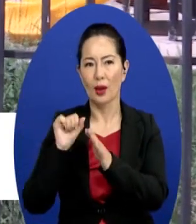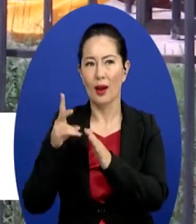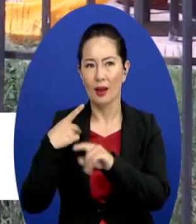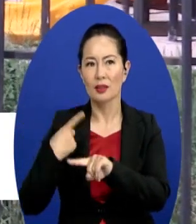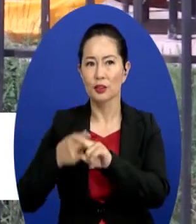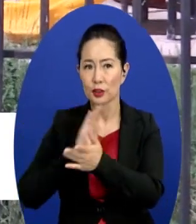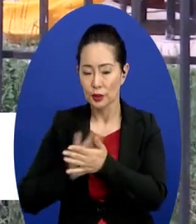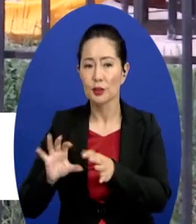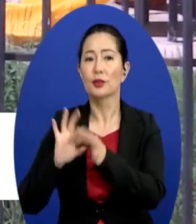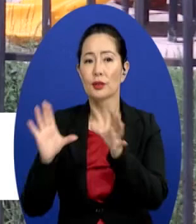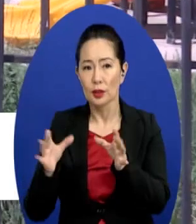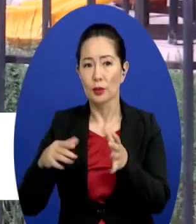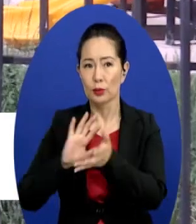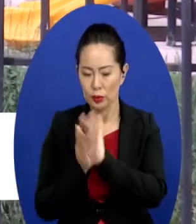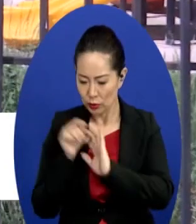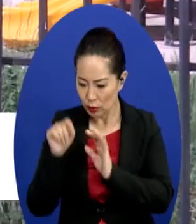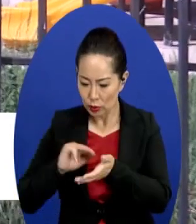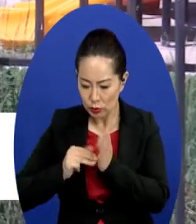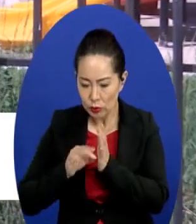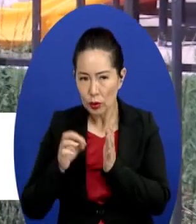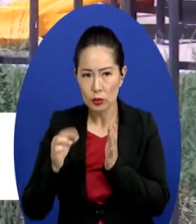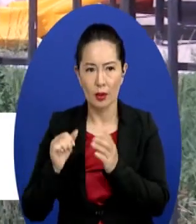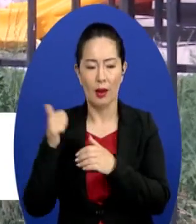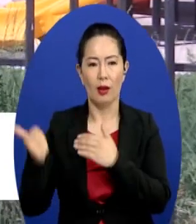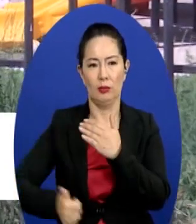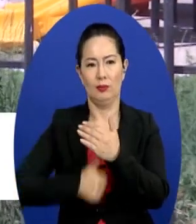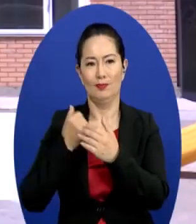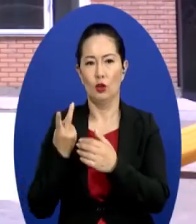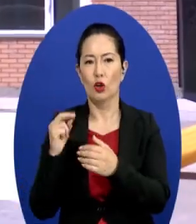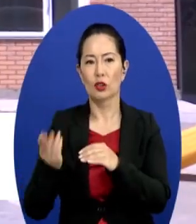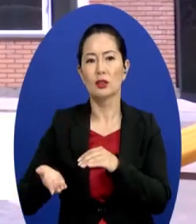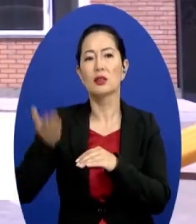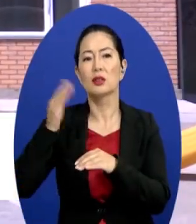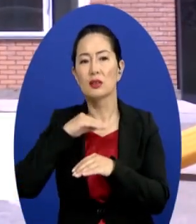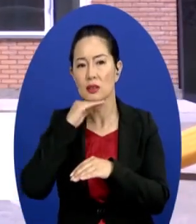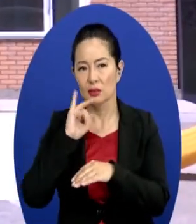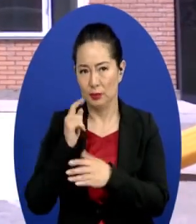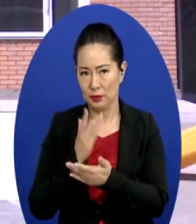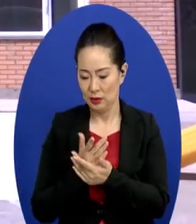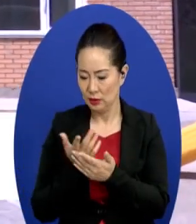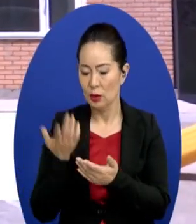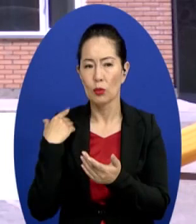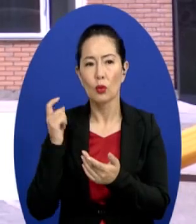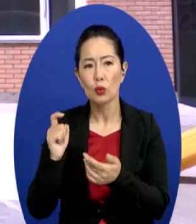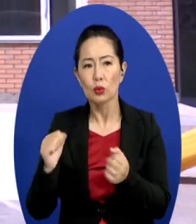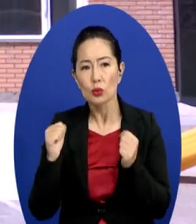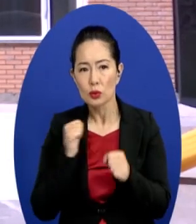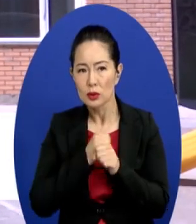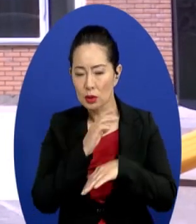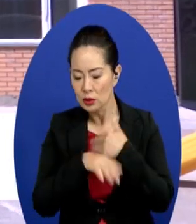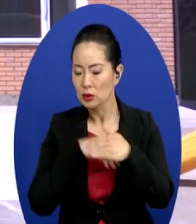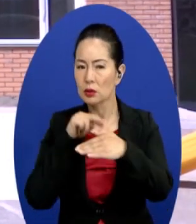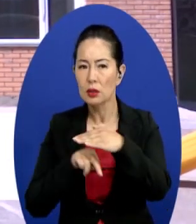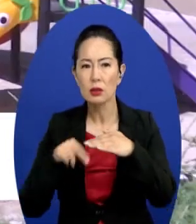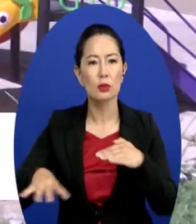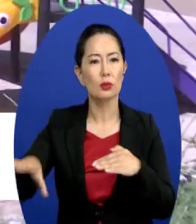нэмэгдэнэ гэсэн хэдий ч одоогийн тооцоогоор ангид үргэлт нь 20-с хэтрээд байгаа гэдгийг хэллээ. Тиймээс хуучин хүчин чадлаараа ажиллаж байгаа бусад